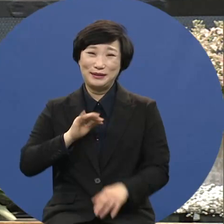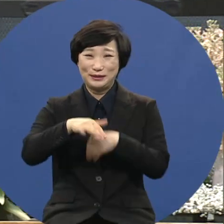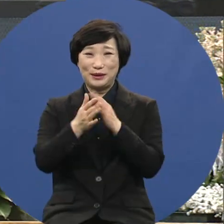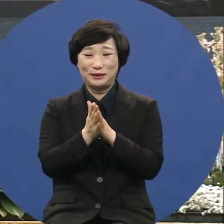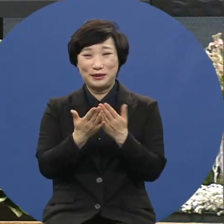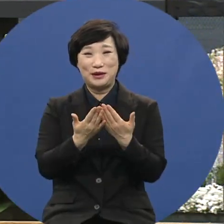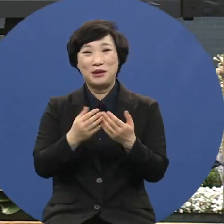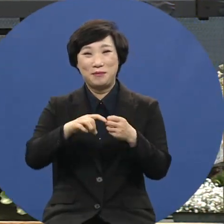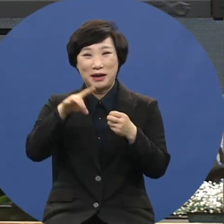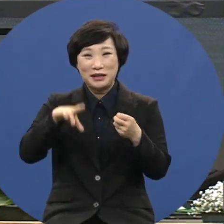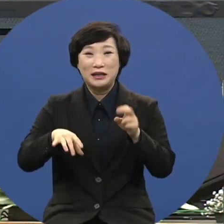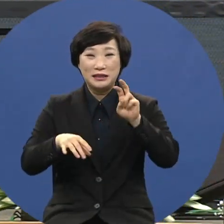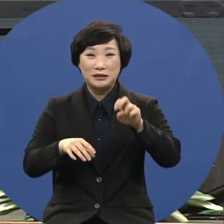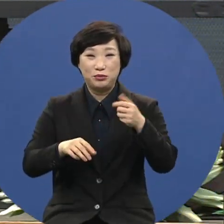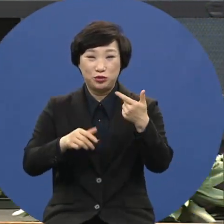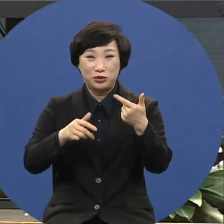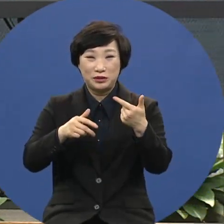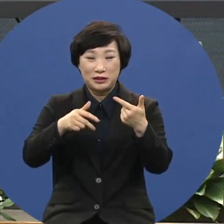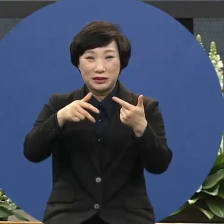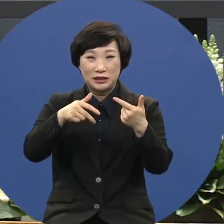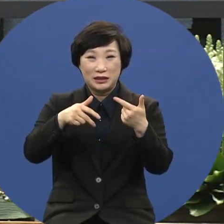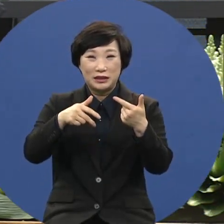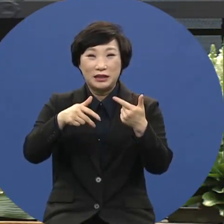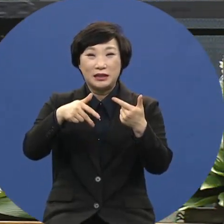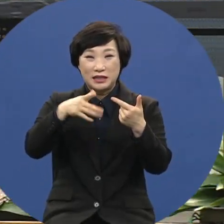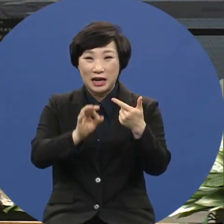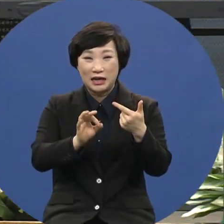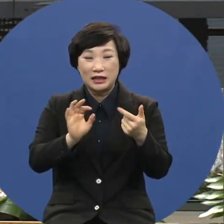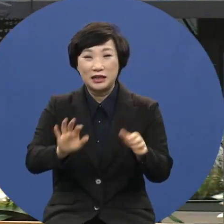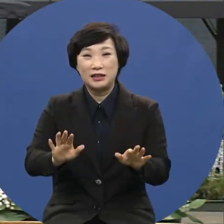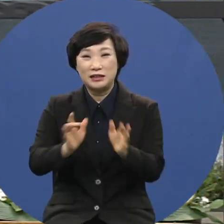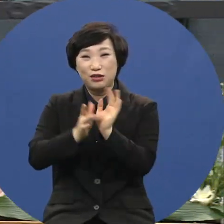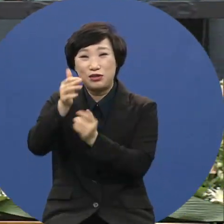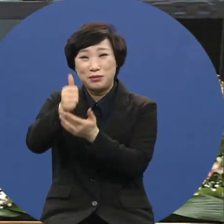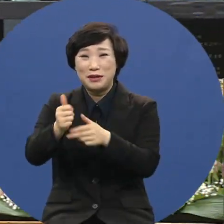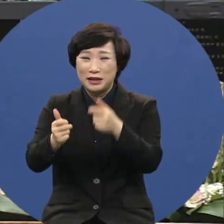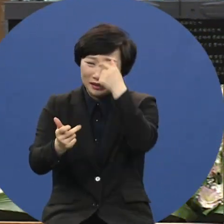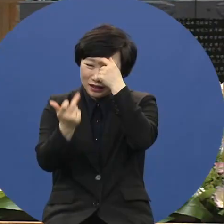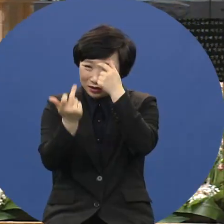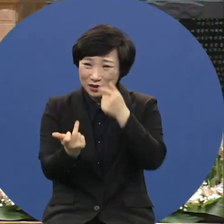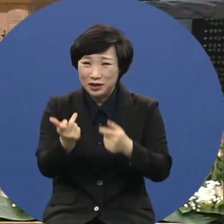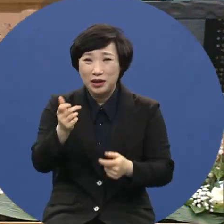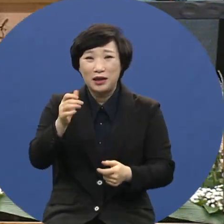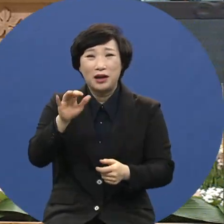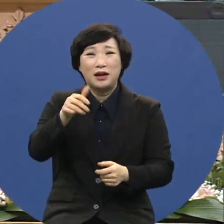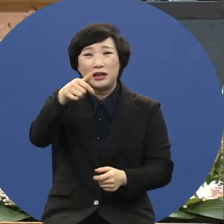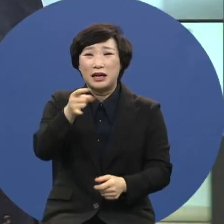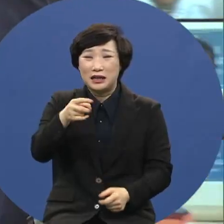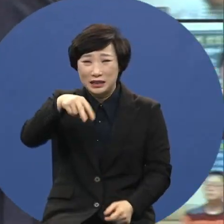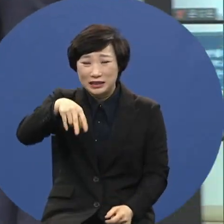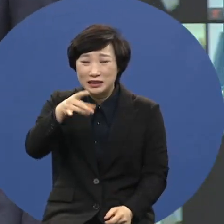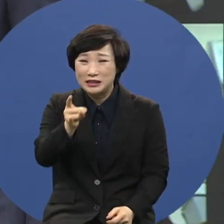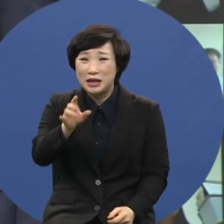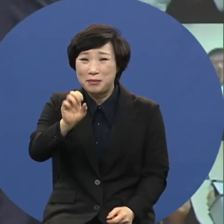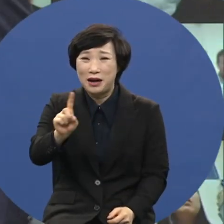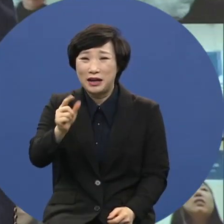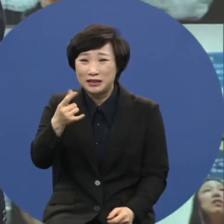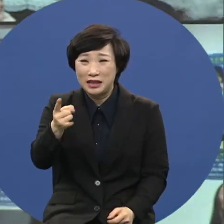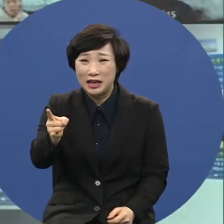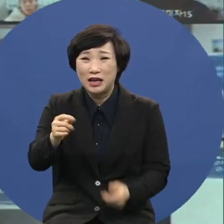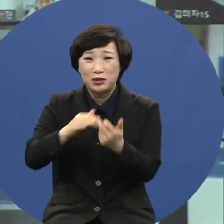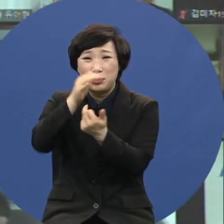마태복음 26장 이 주님이 겟세마네 동산에서 아버지를 향한 절규하는